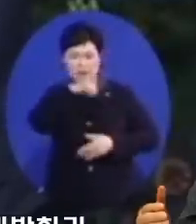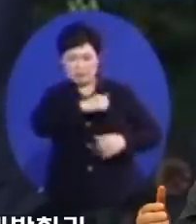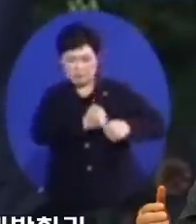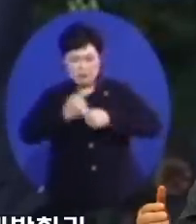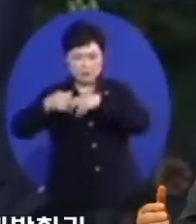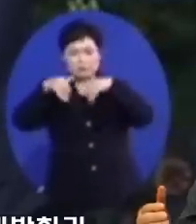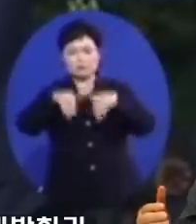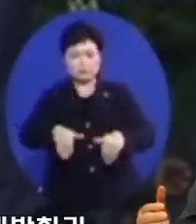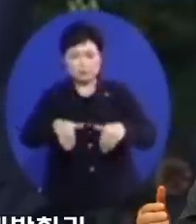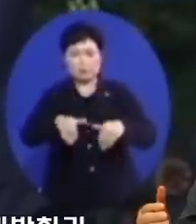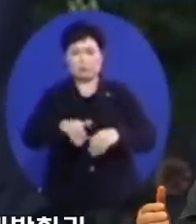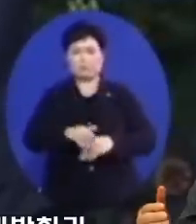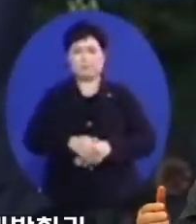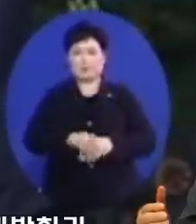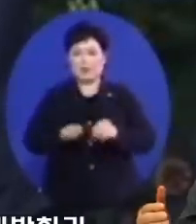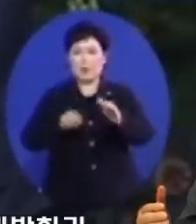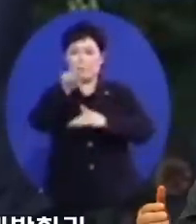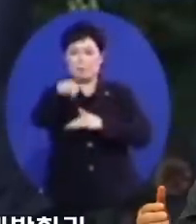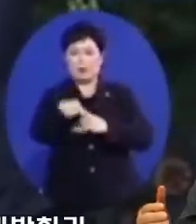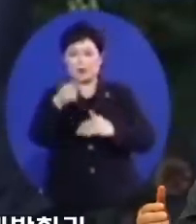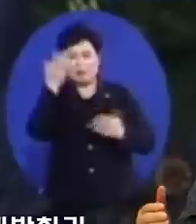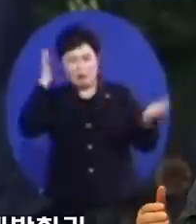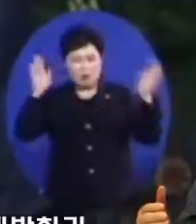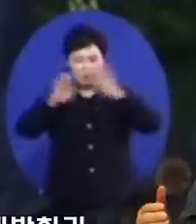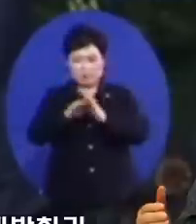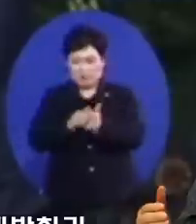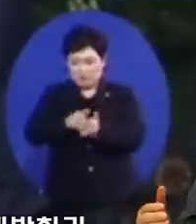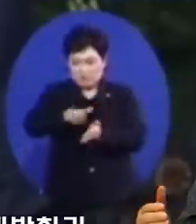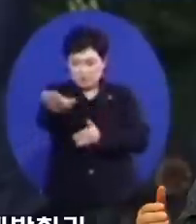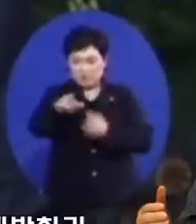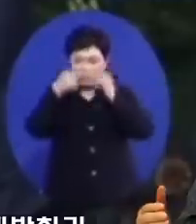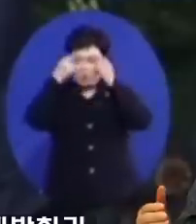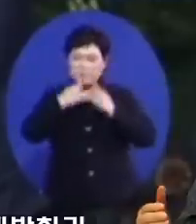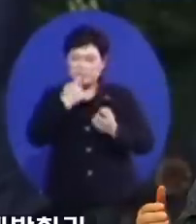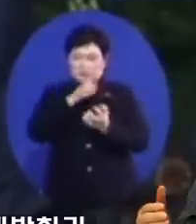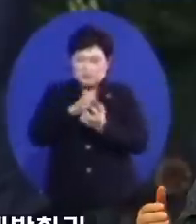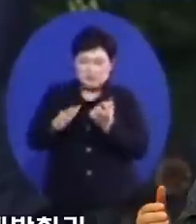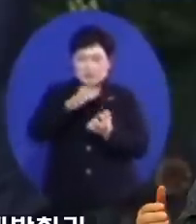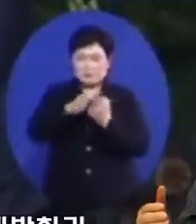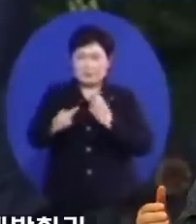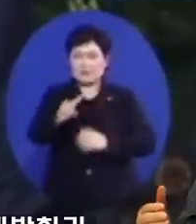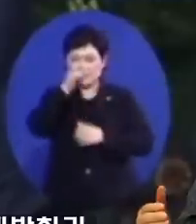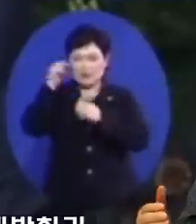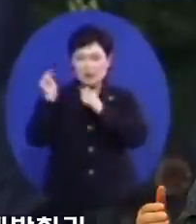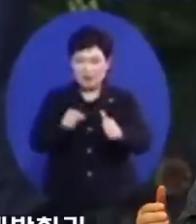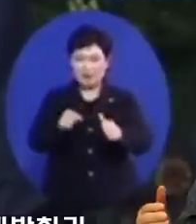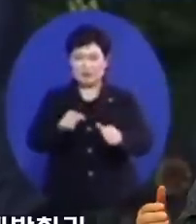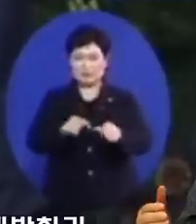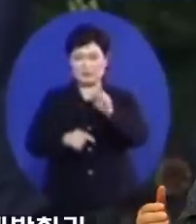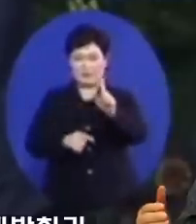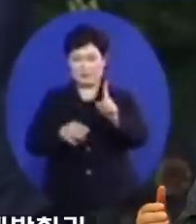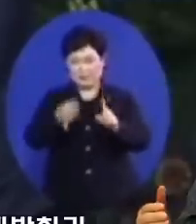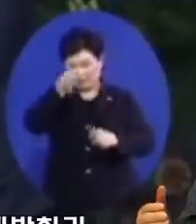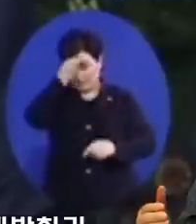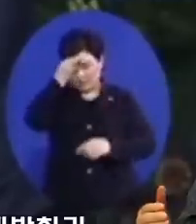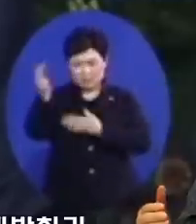종을 바깥에 누운 데 내가 쫓아 울며 이를 갈미 있게 하라. 그리고 그 한 달란트를